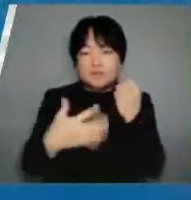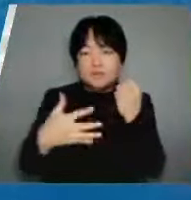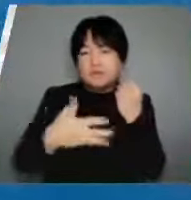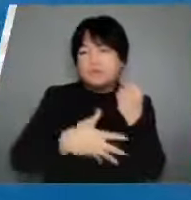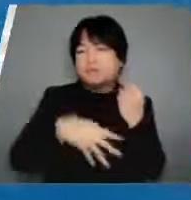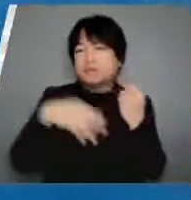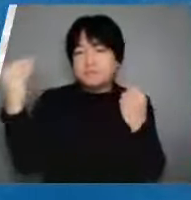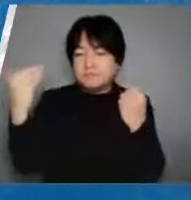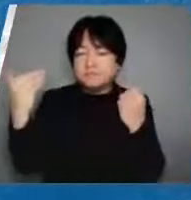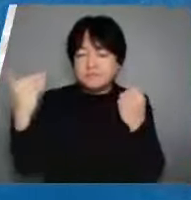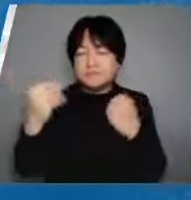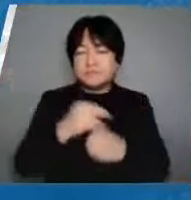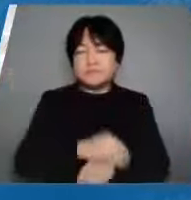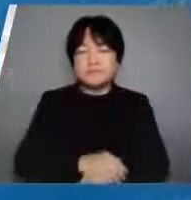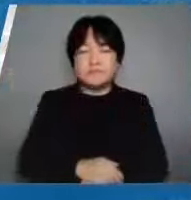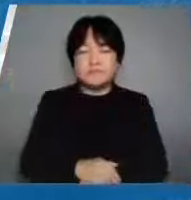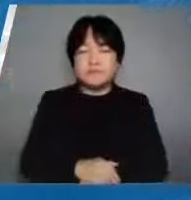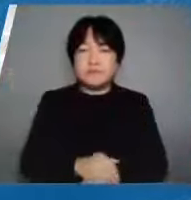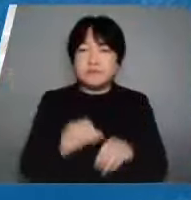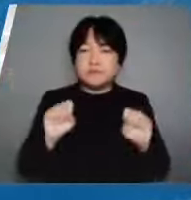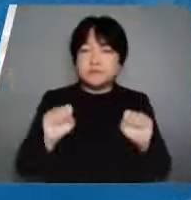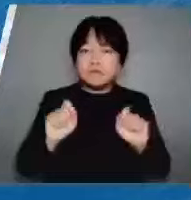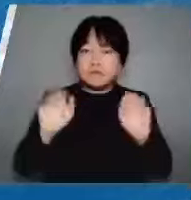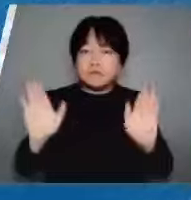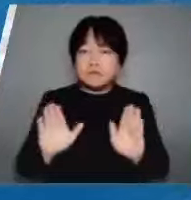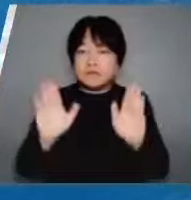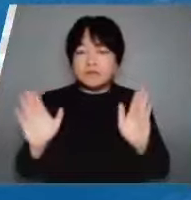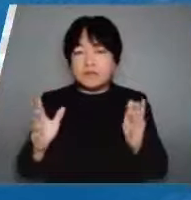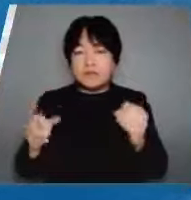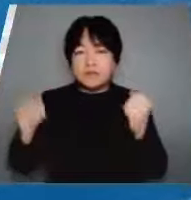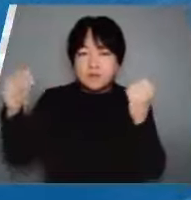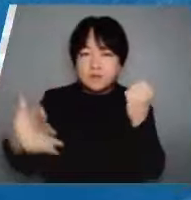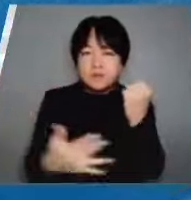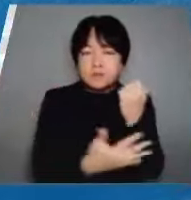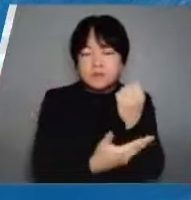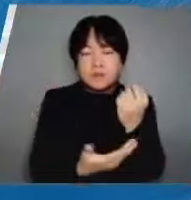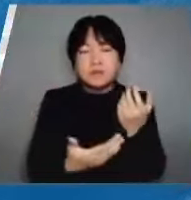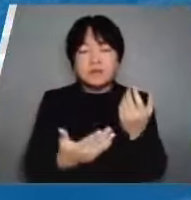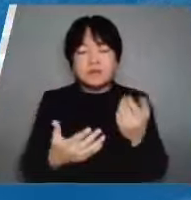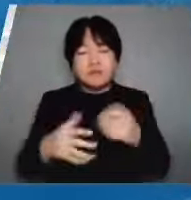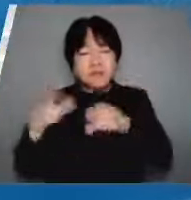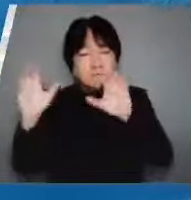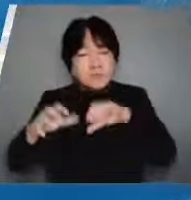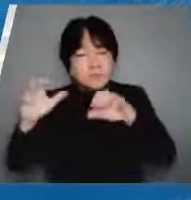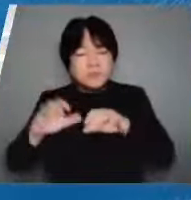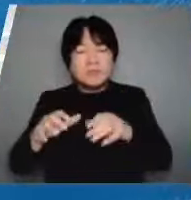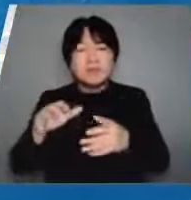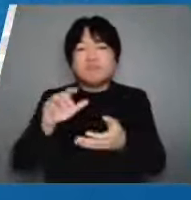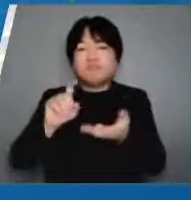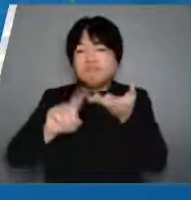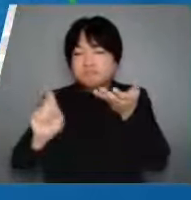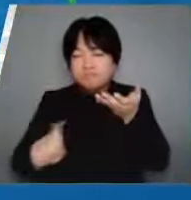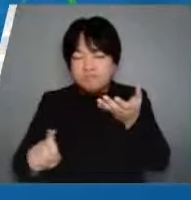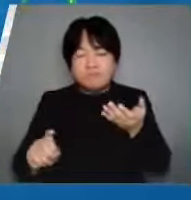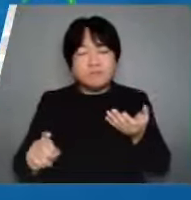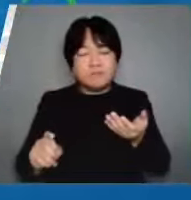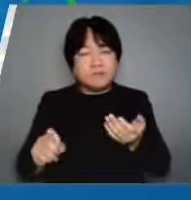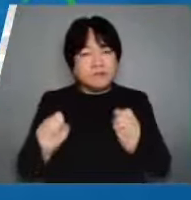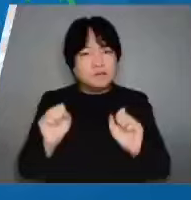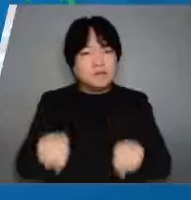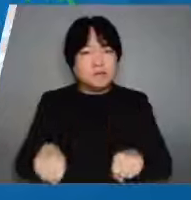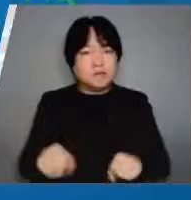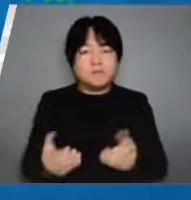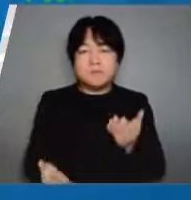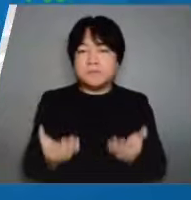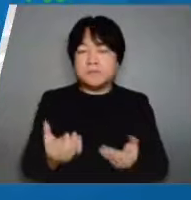ang balinsangang weekend dahil sa easterlies. May chance rin na ulan dahil sa localized thunderstorms. At base sa datos ng Metro Weather, may chance